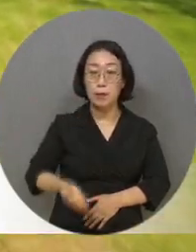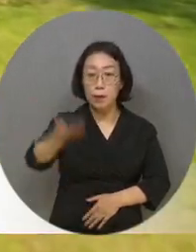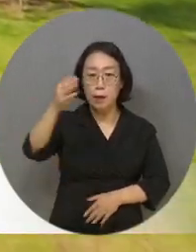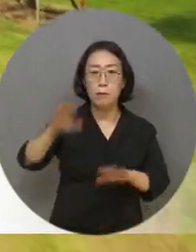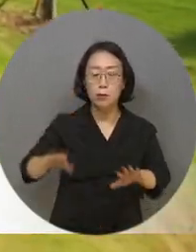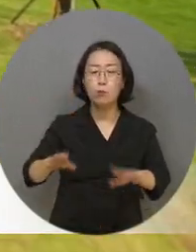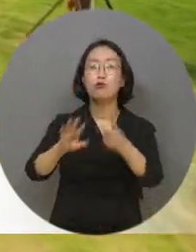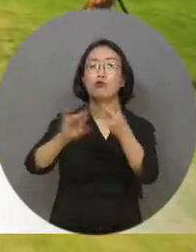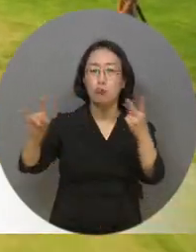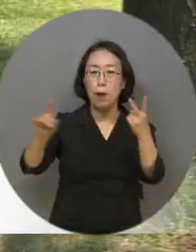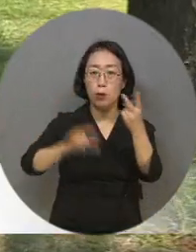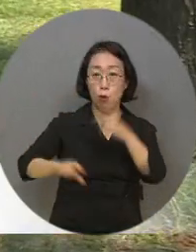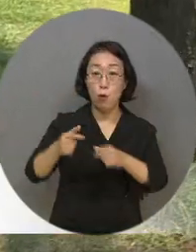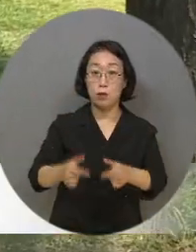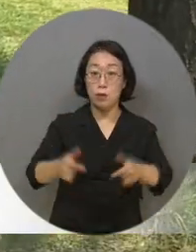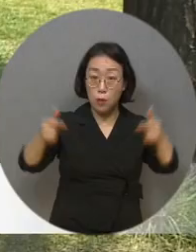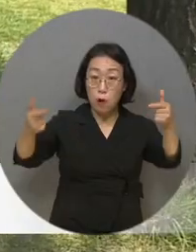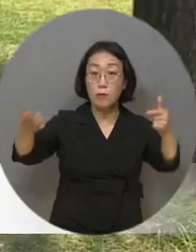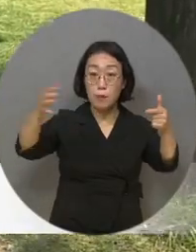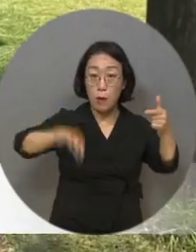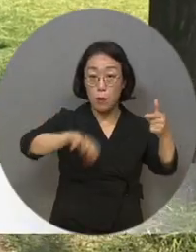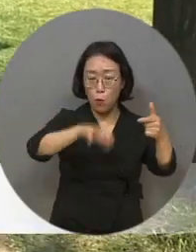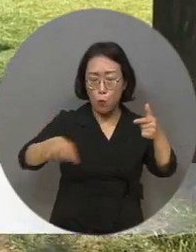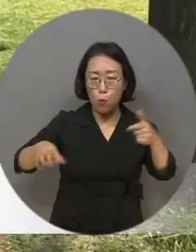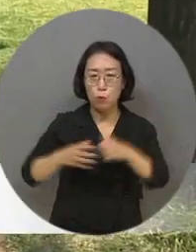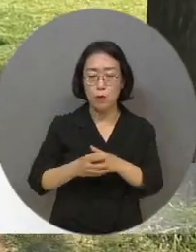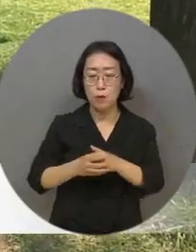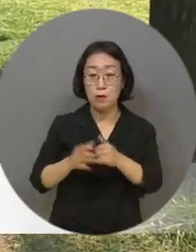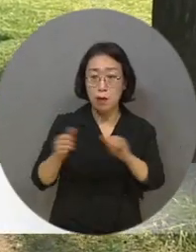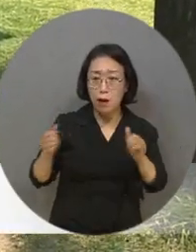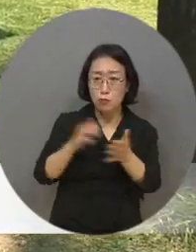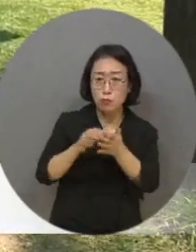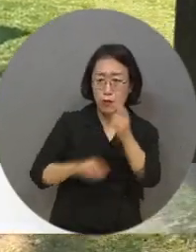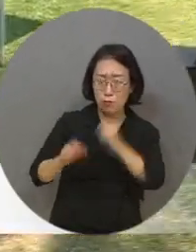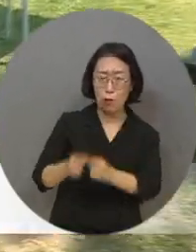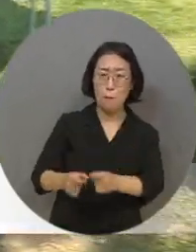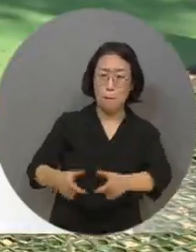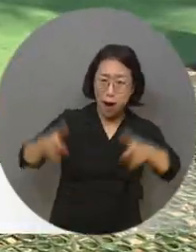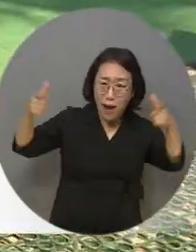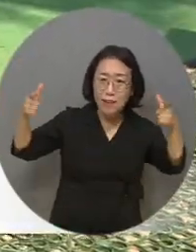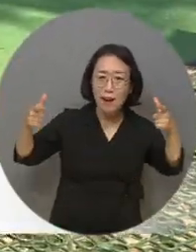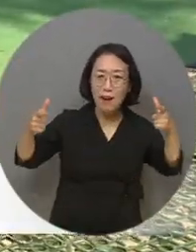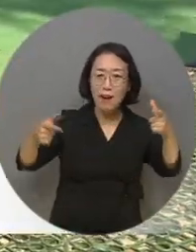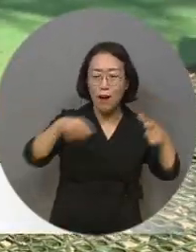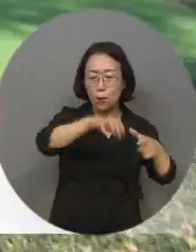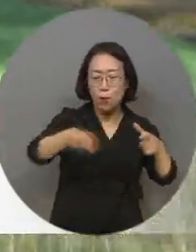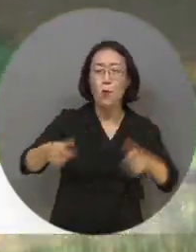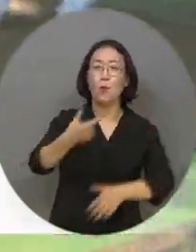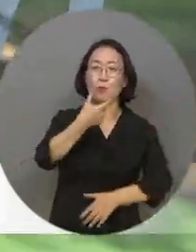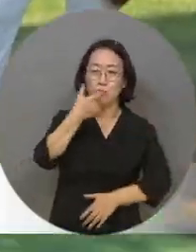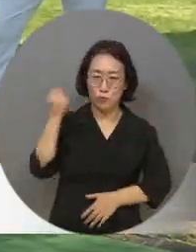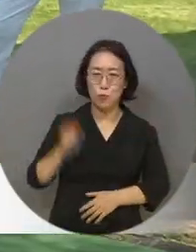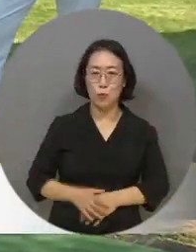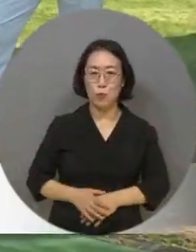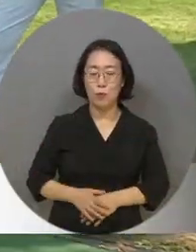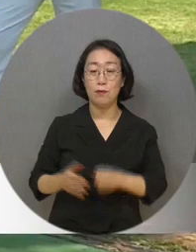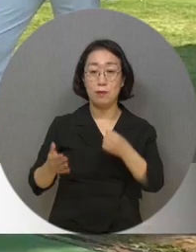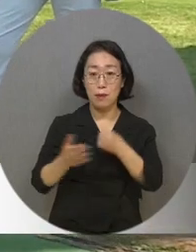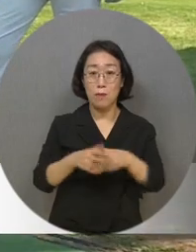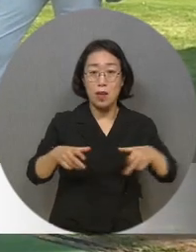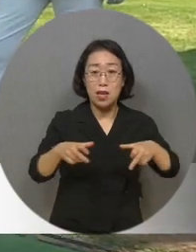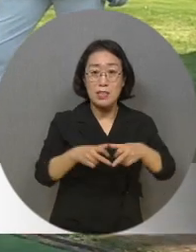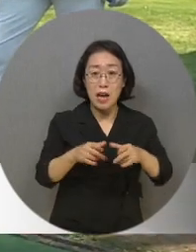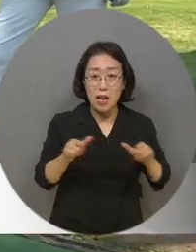361곳으로 2배 넘게 늘었지만 파크골프 인구를 따라잡기는 여전히 역부족입니다. 부족한 파크골프장 탓에